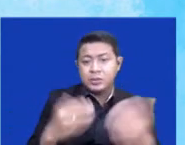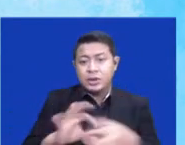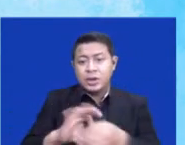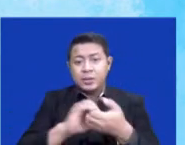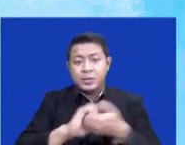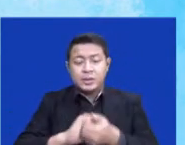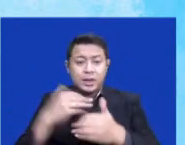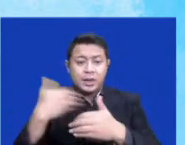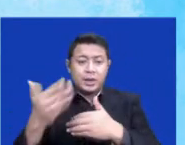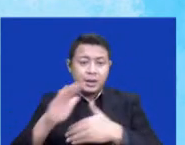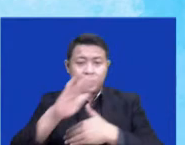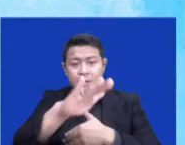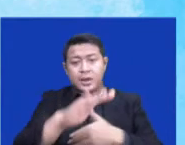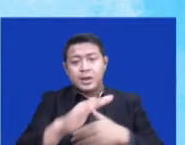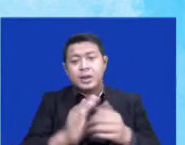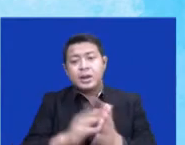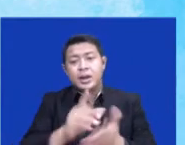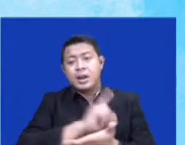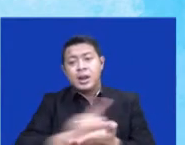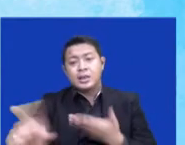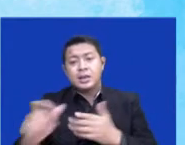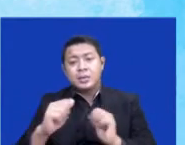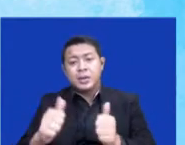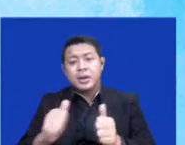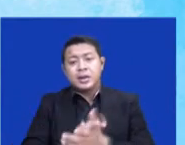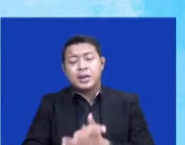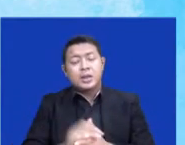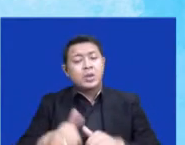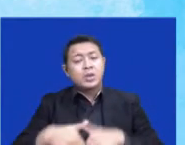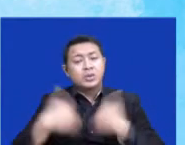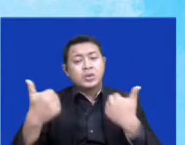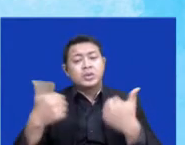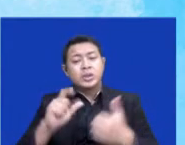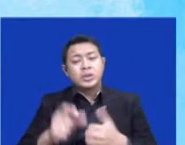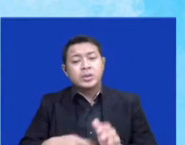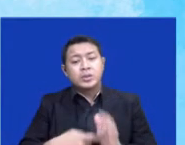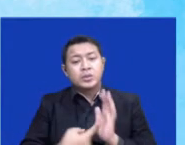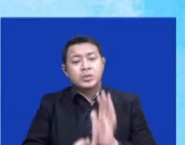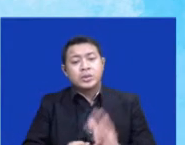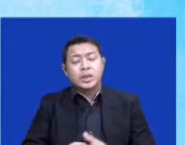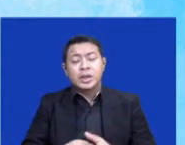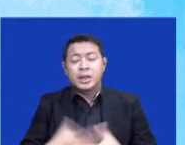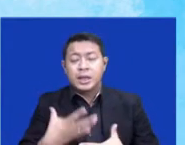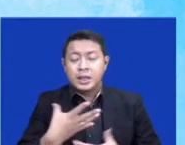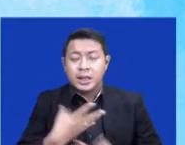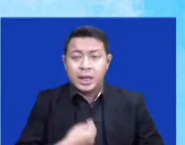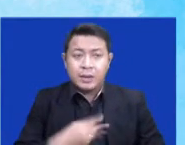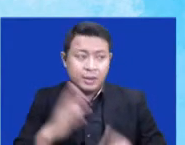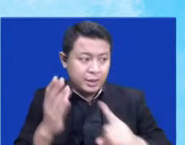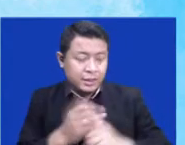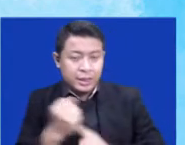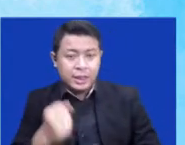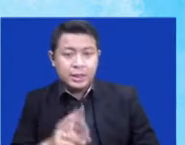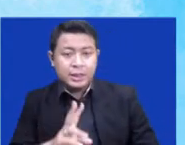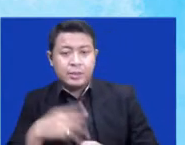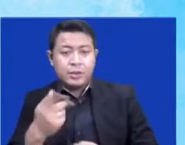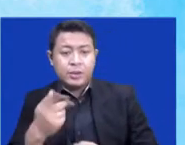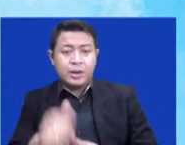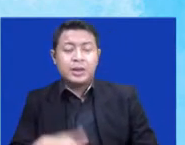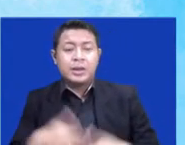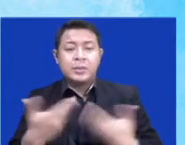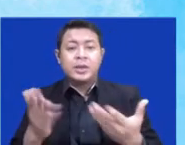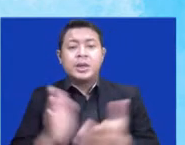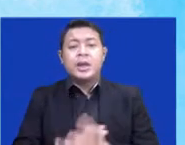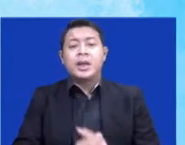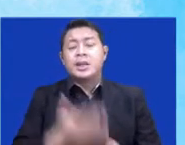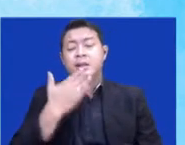depan berjalan dengan lancar dan baik dan berjalan sukses untuk mewujudkan apa yang sudah kita targetkan dalam program ini. Demikian Mbak Brigita, terima